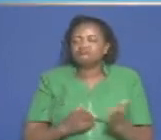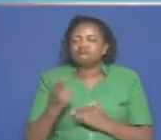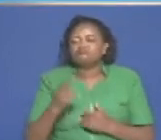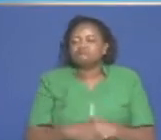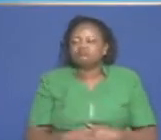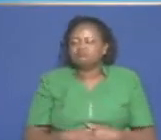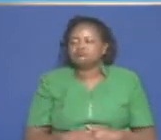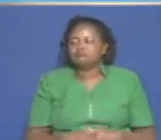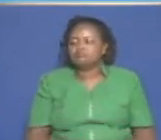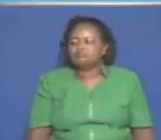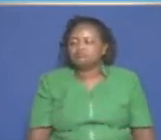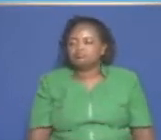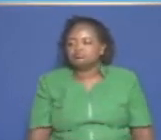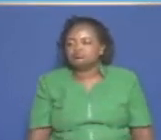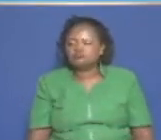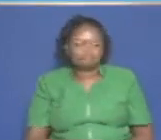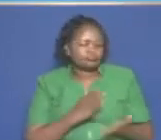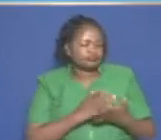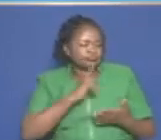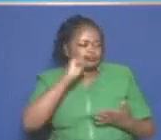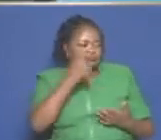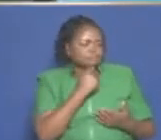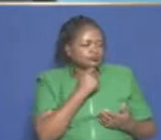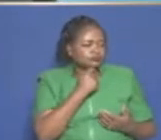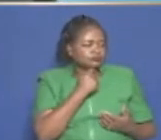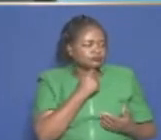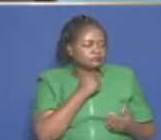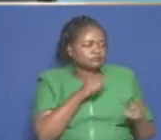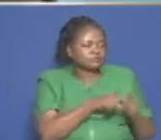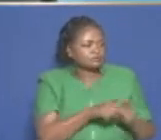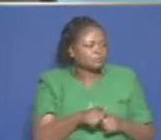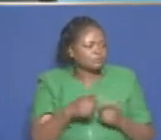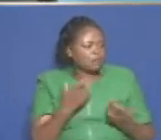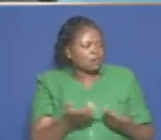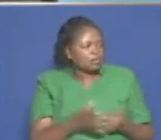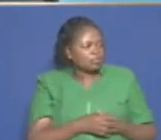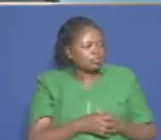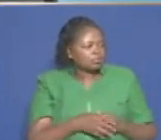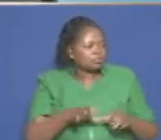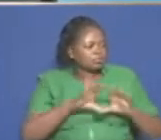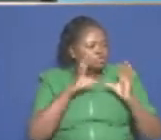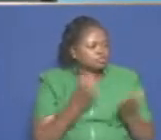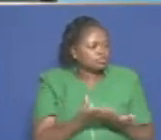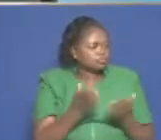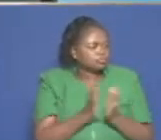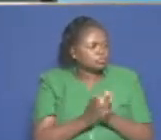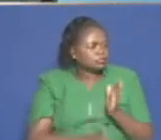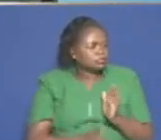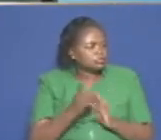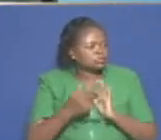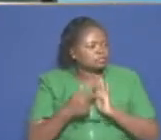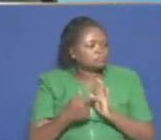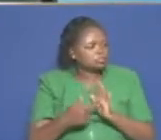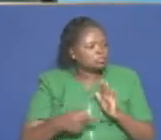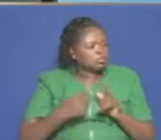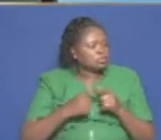Ni kwamba najua nchi ya Kenya, vile ambavyo idadi ya dunia na stakabadhi za maendeleo zinaonyesha kwamba sisi tumeingia katika